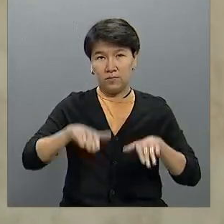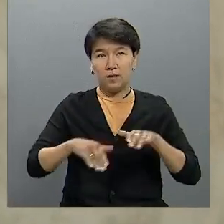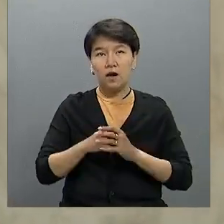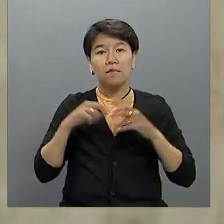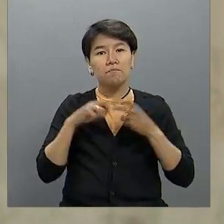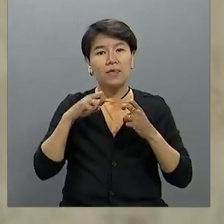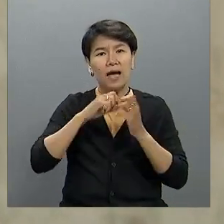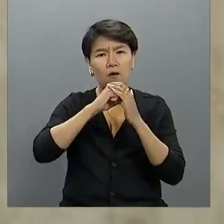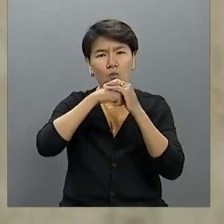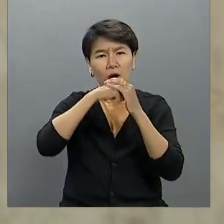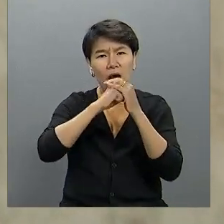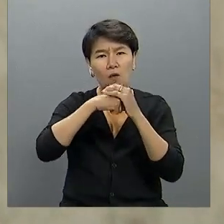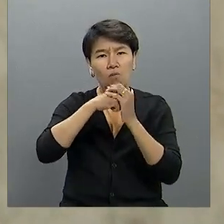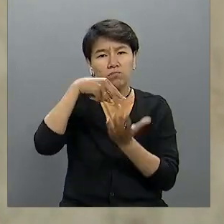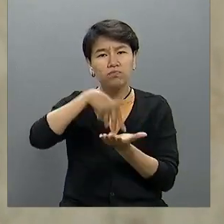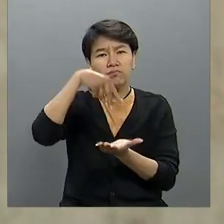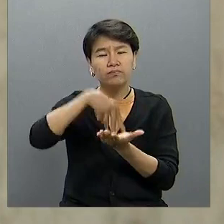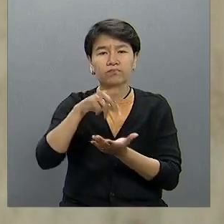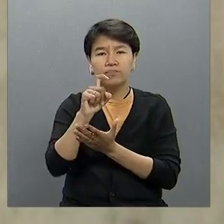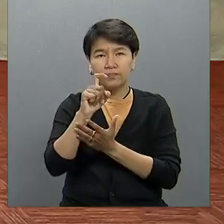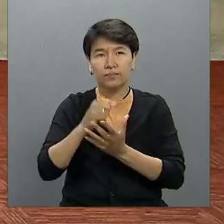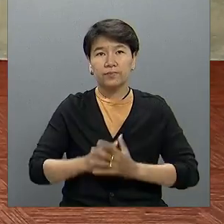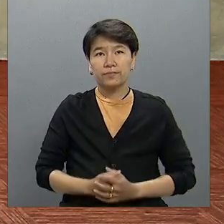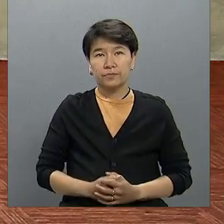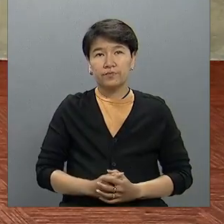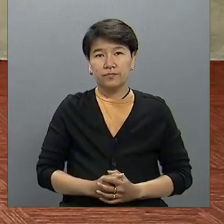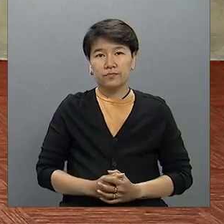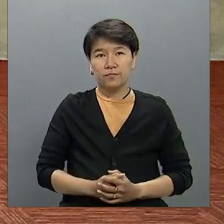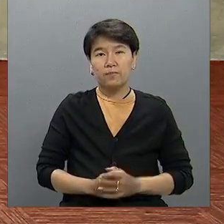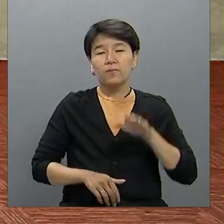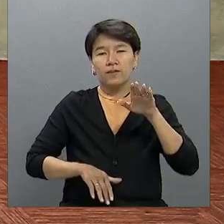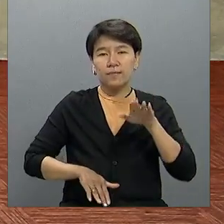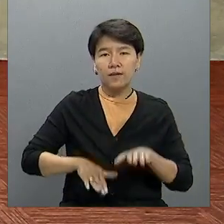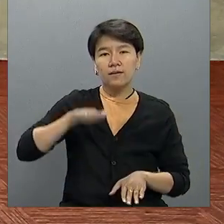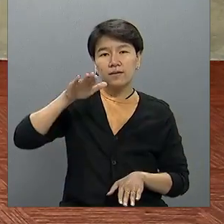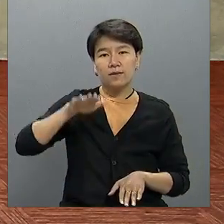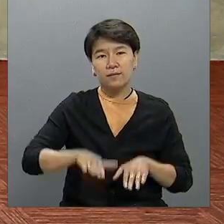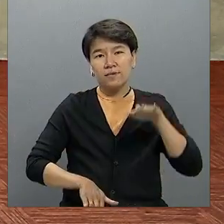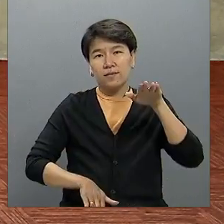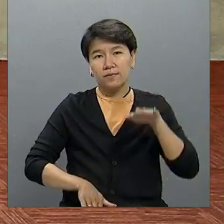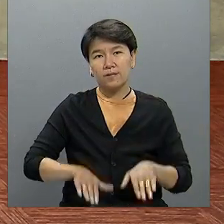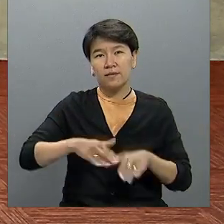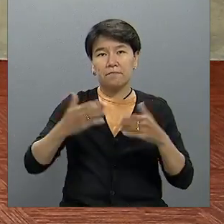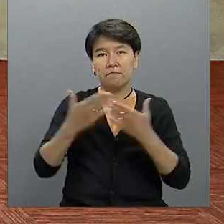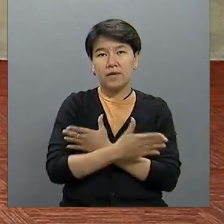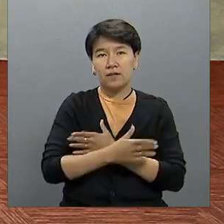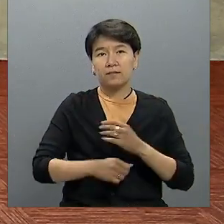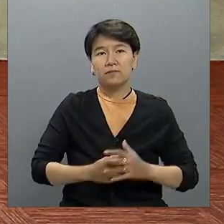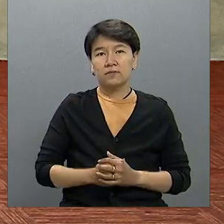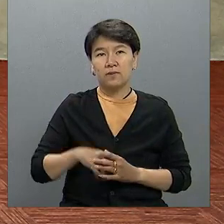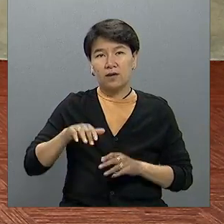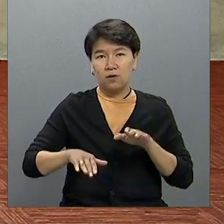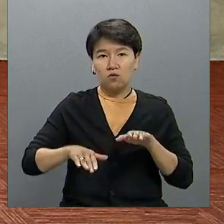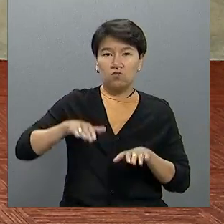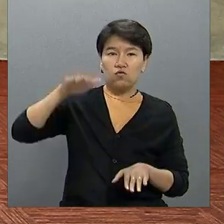ดไม่ได้แนะนำให้มาร์ชชิ่งนะคะหรือว่าเดินย่ำอยู่กับที่นะคะแต่ว่าขอให้ยกเข่าขึ้นมาสู